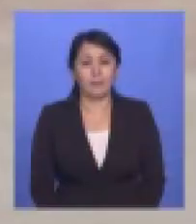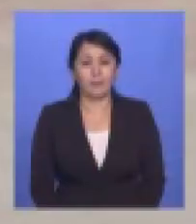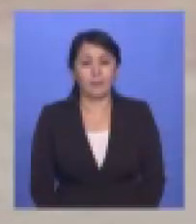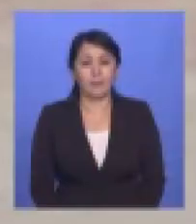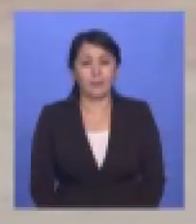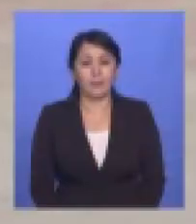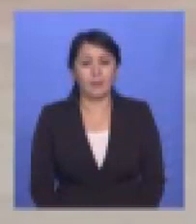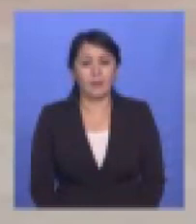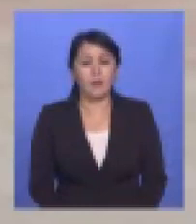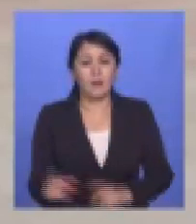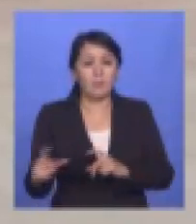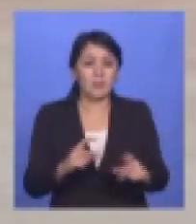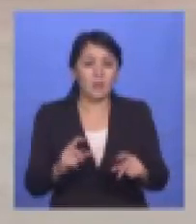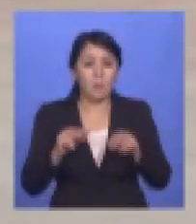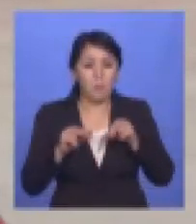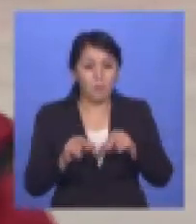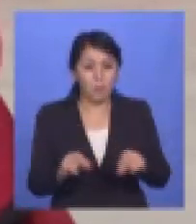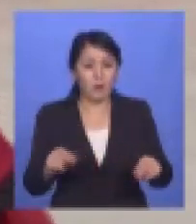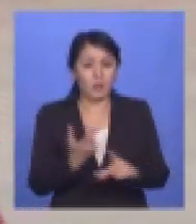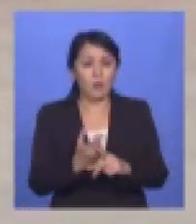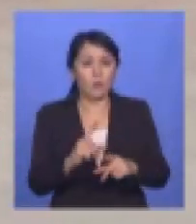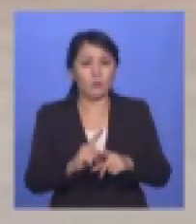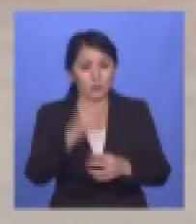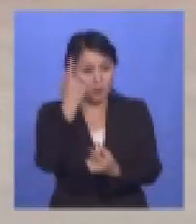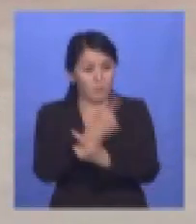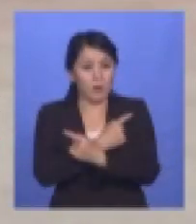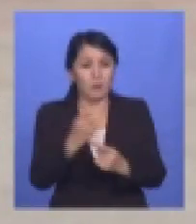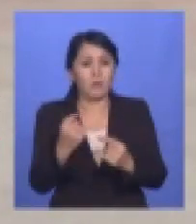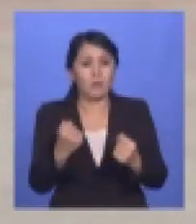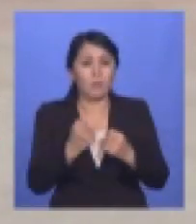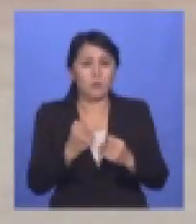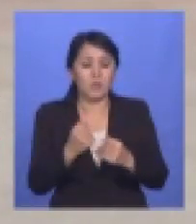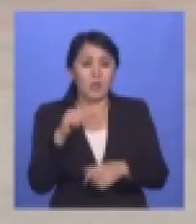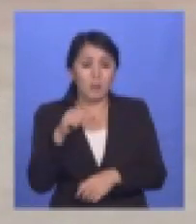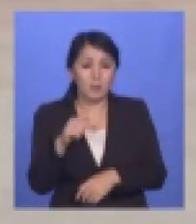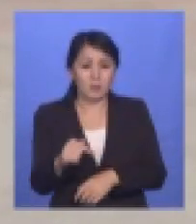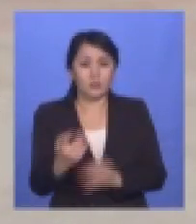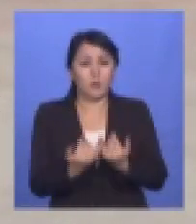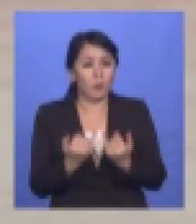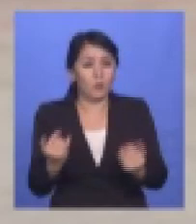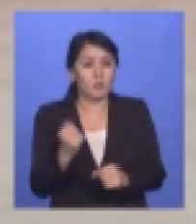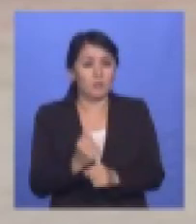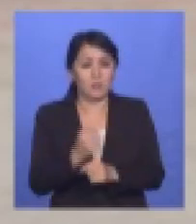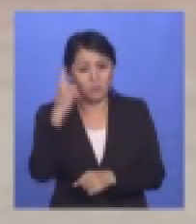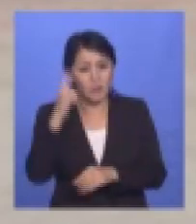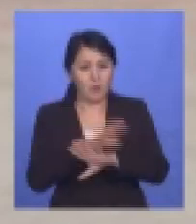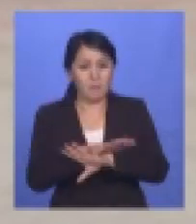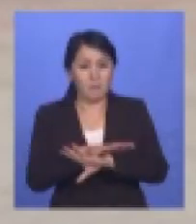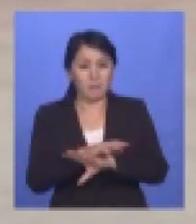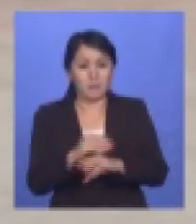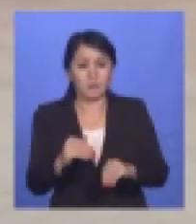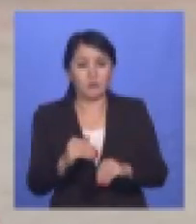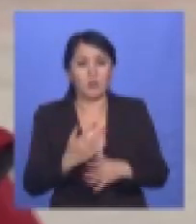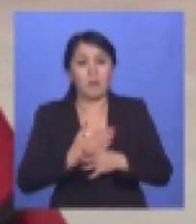Шахмат керуенінің келуі Петропавл қаласы үшін үлкен жаңалық. Бұған дейін спорттың бұл түріне осынша жағдай жасалған жоқ деп ойлаймын. Freedom